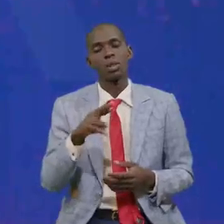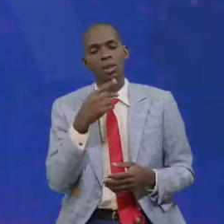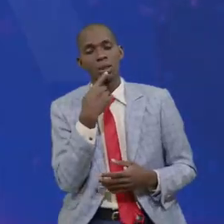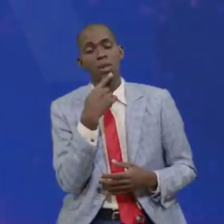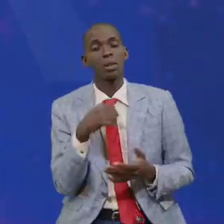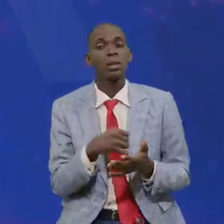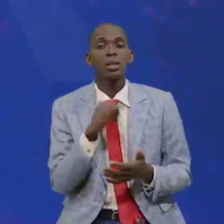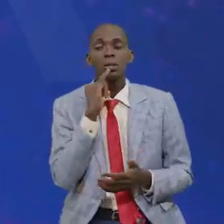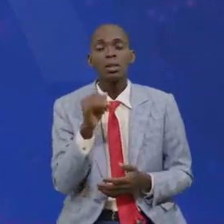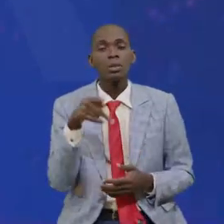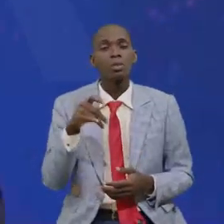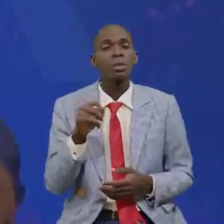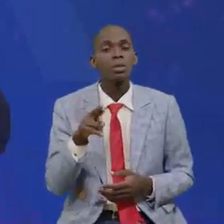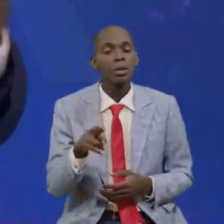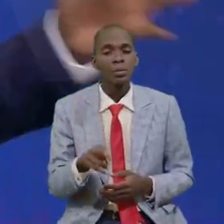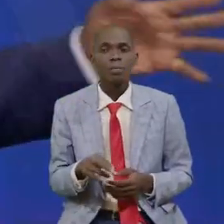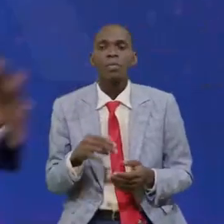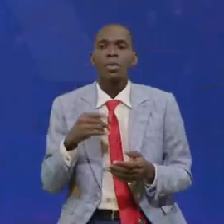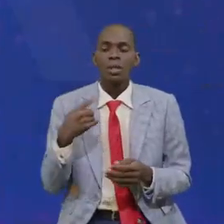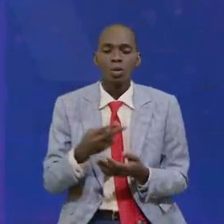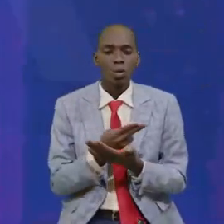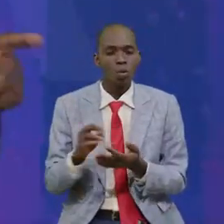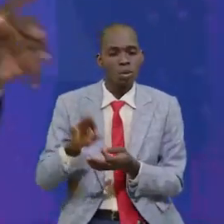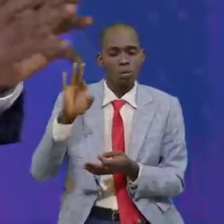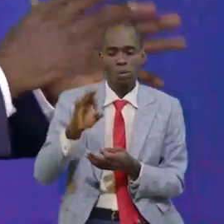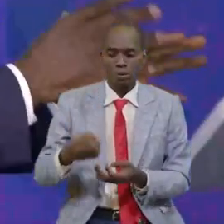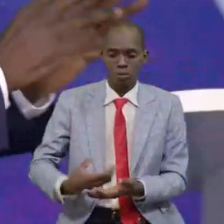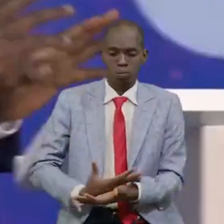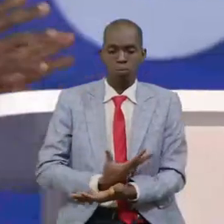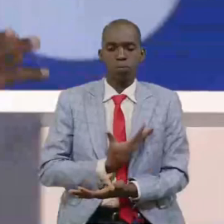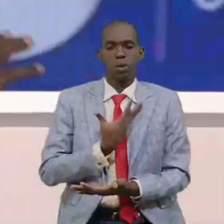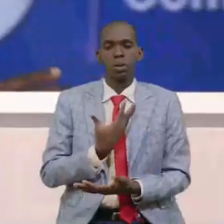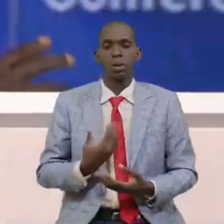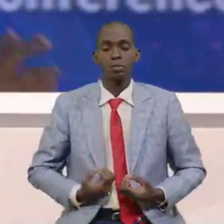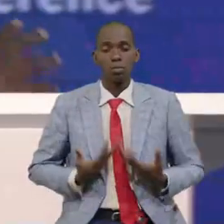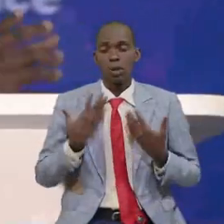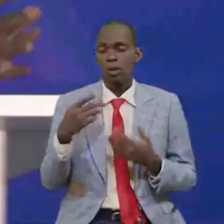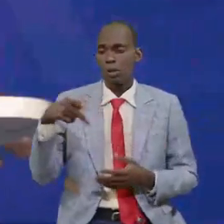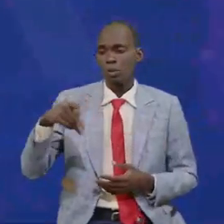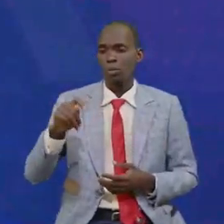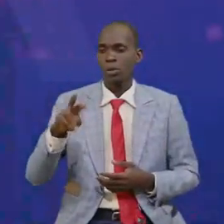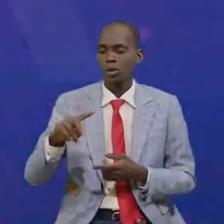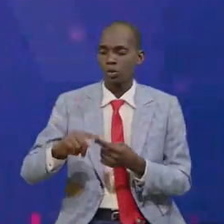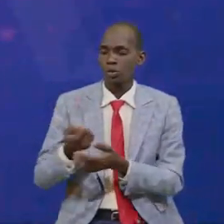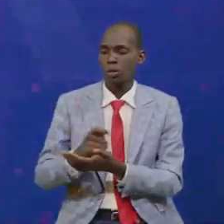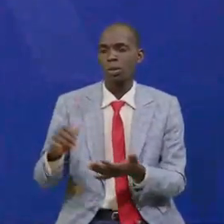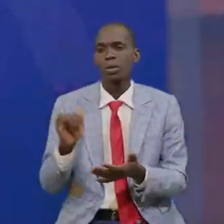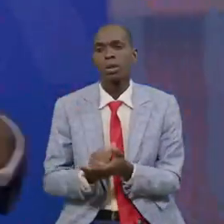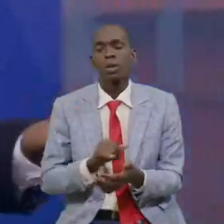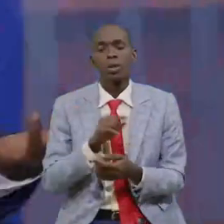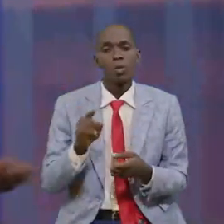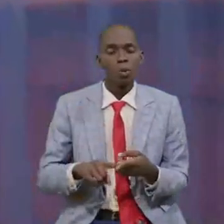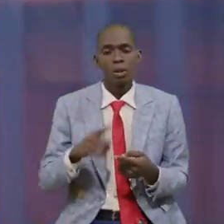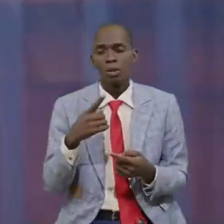Pierre qui a dit? Le Saint-Esprit a inspiré Pierre à le dire. Dieu a dit. Quand la Bible dit quelque chose, c'est Dieu qui le